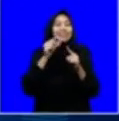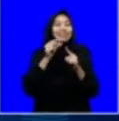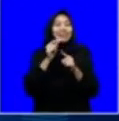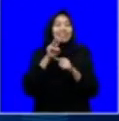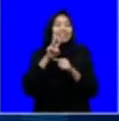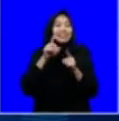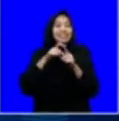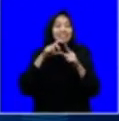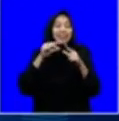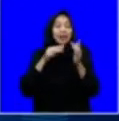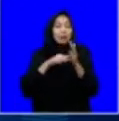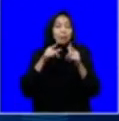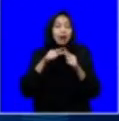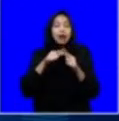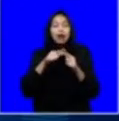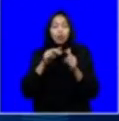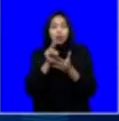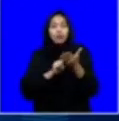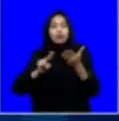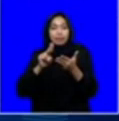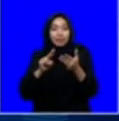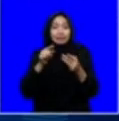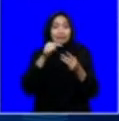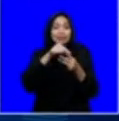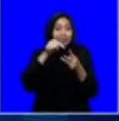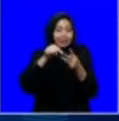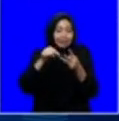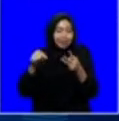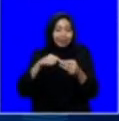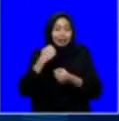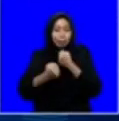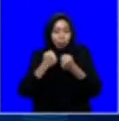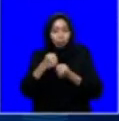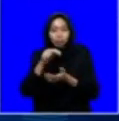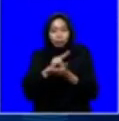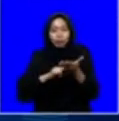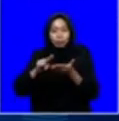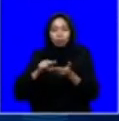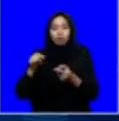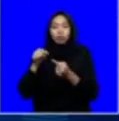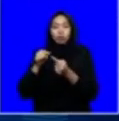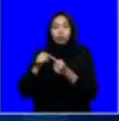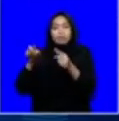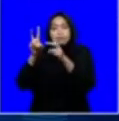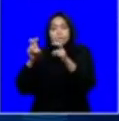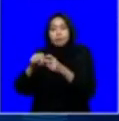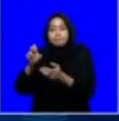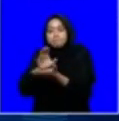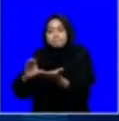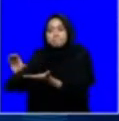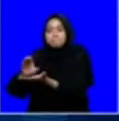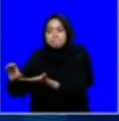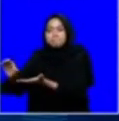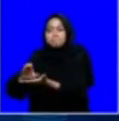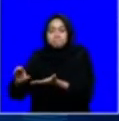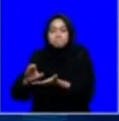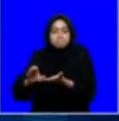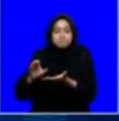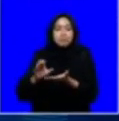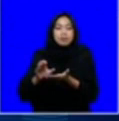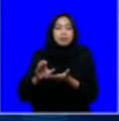meningkatkan kemampuan dosen-dosen kita untuk meningkatkan wawasan dan juga